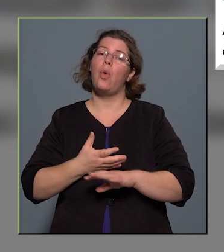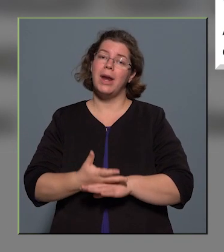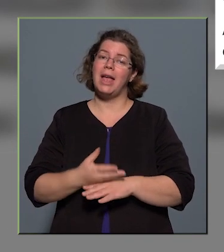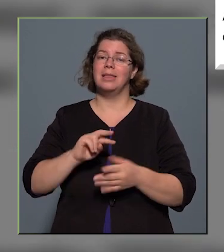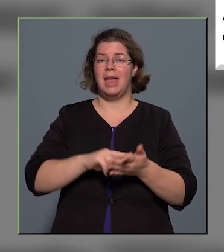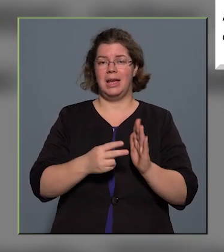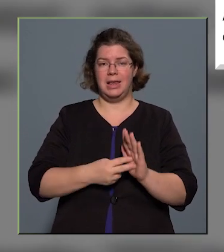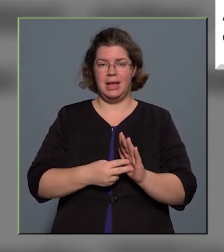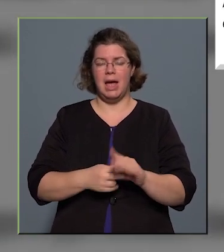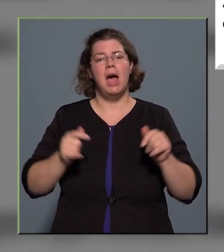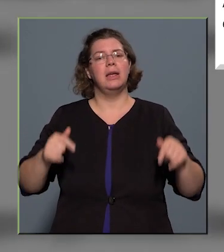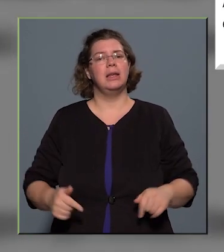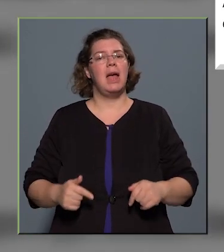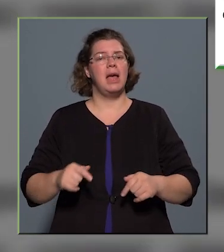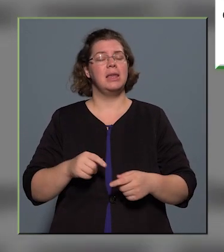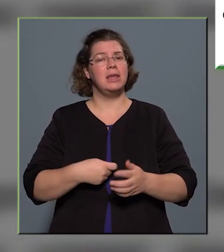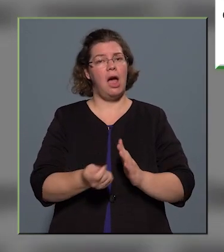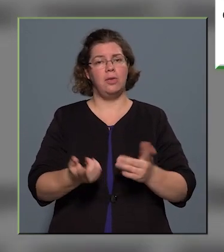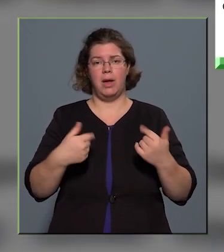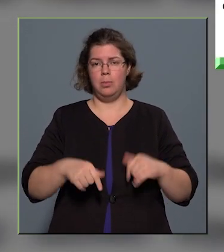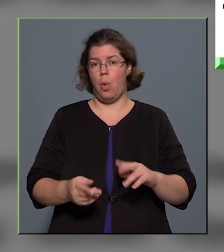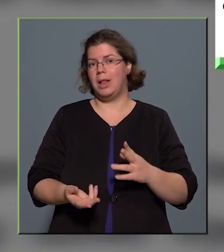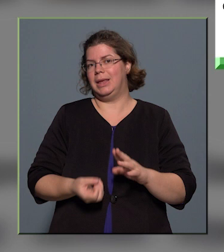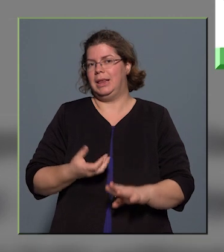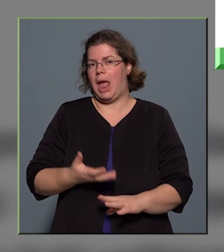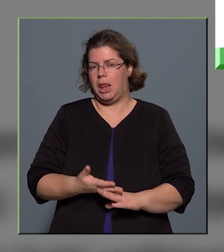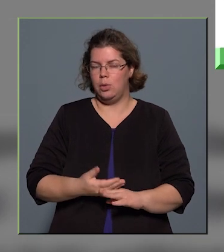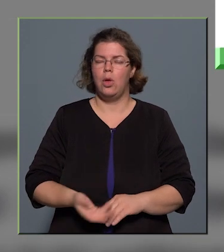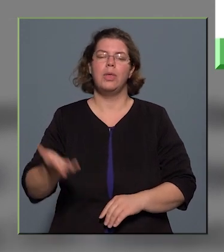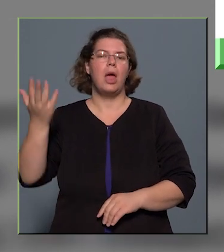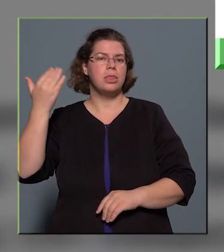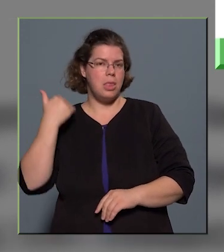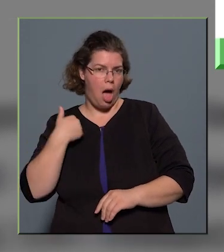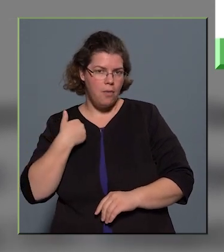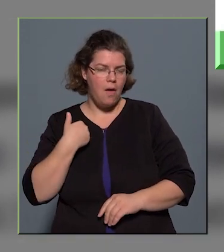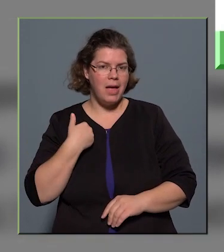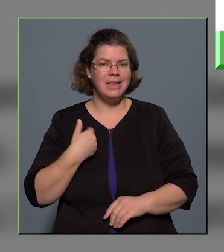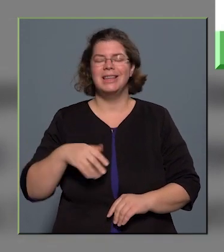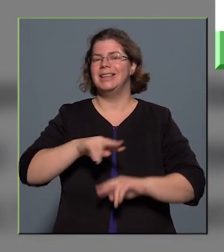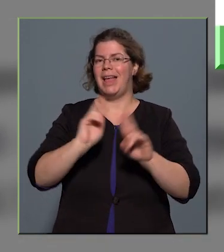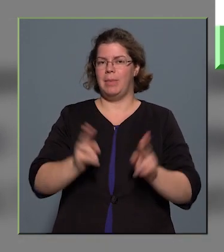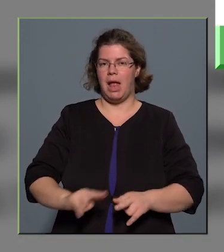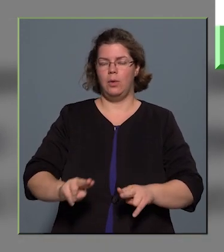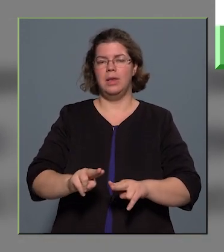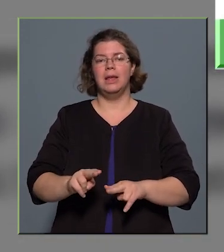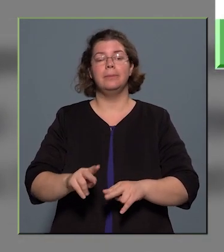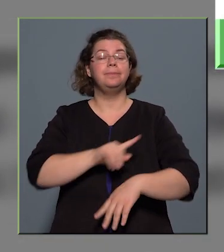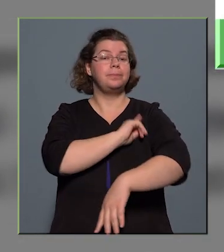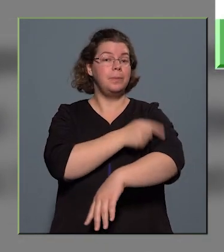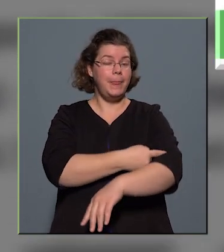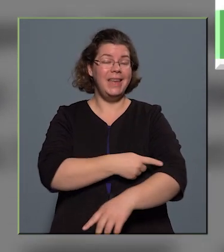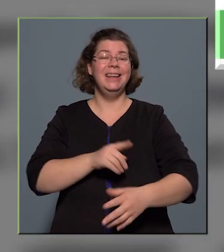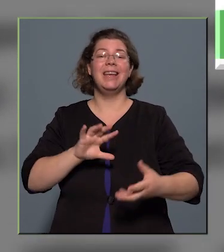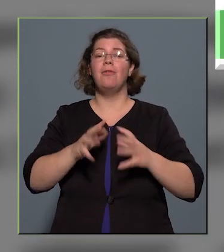szerkezetet. Az idei kiadványokból többek között kiderül, hogy a tavalyi nemzetközi energiaválság